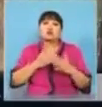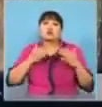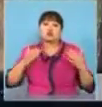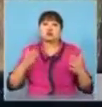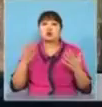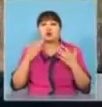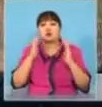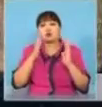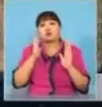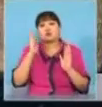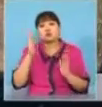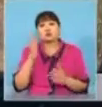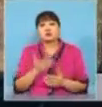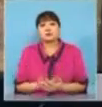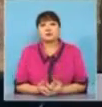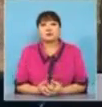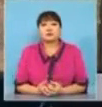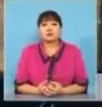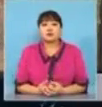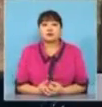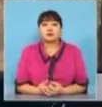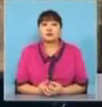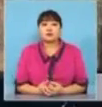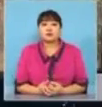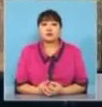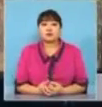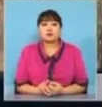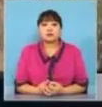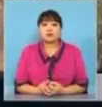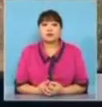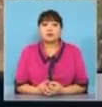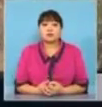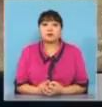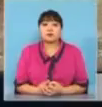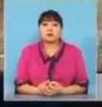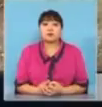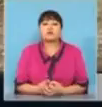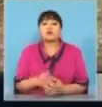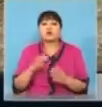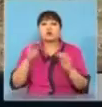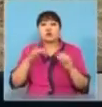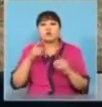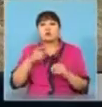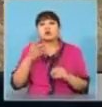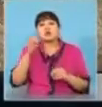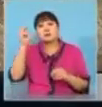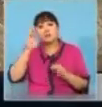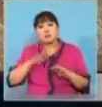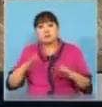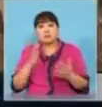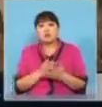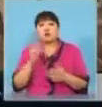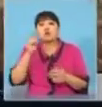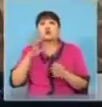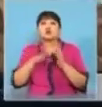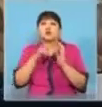бір даяманшылық болса, қаулаған бір сондай тамаша бір орман болады шығар деп. Колледжде 1500 бала білім алады. Оқу